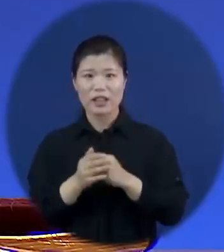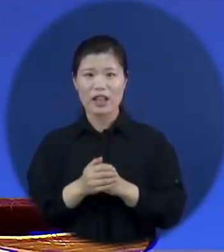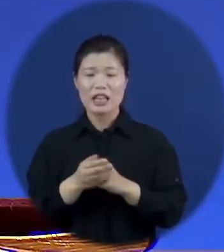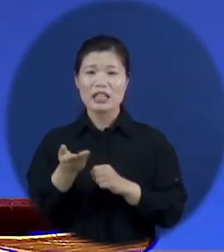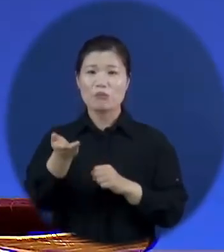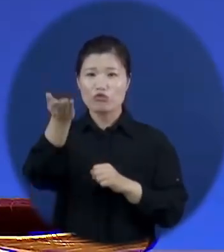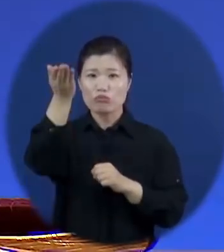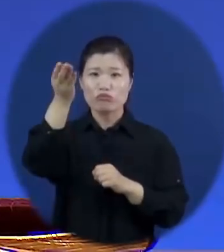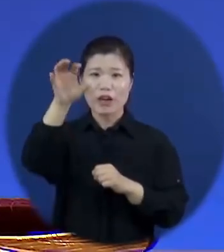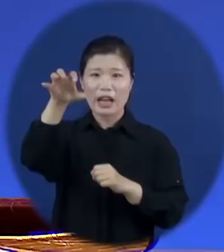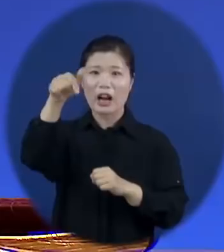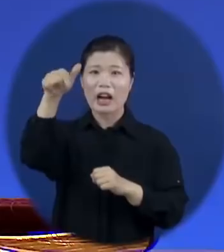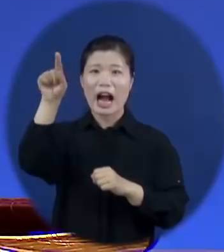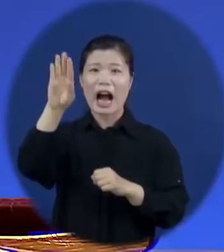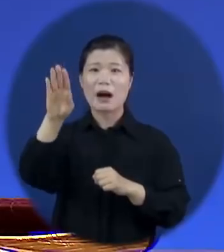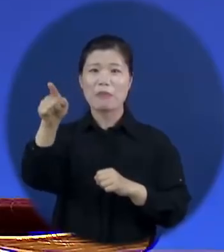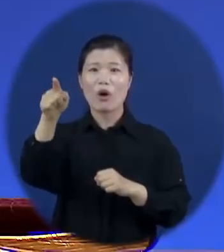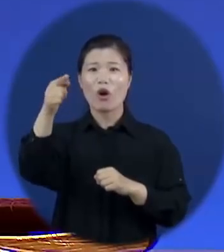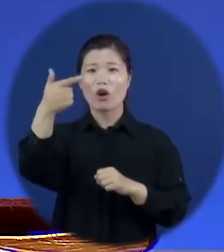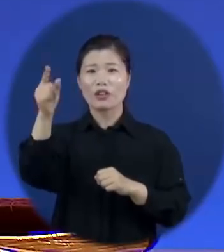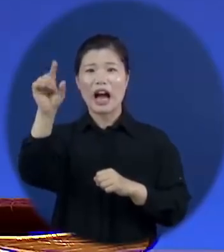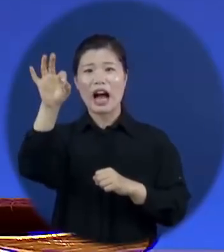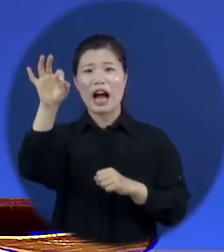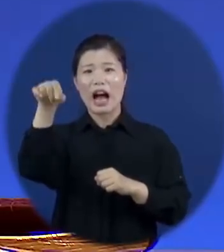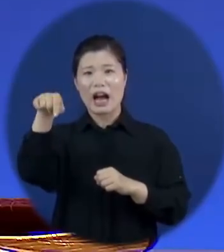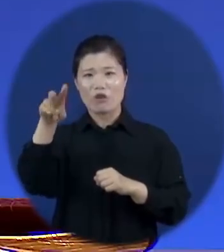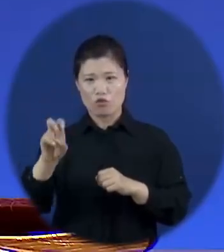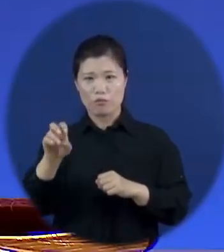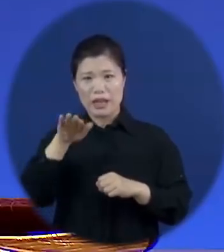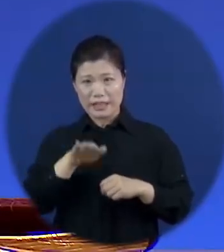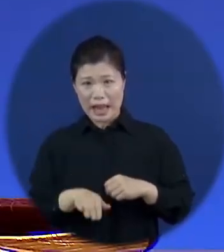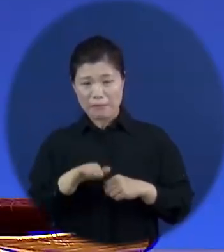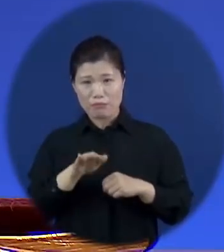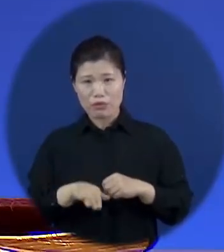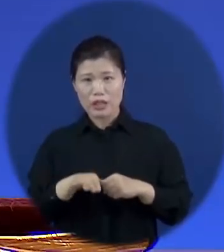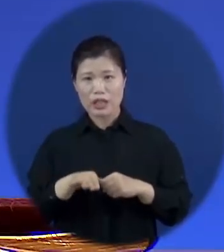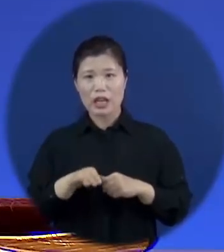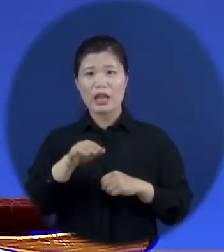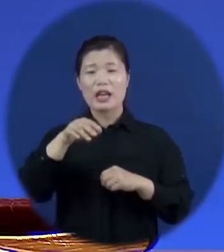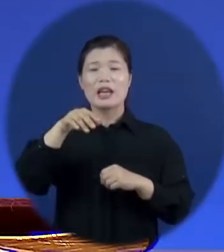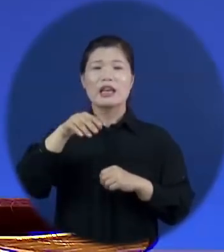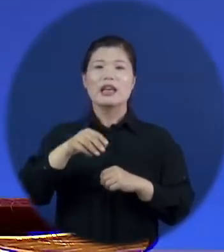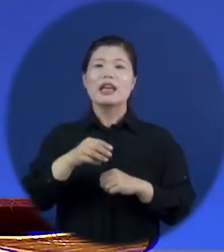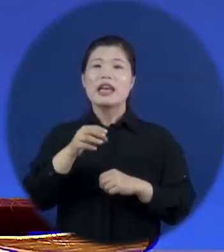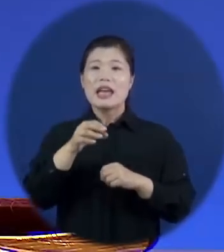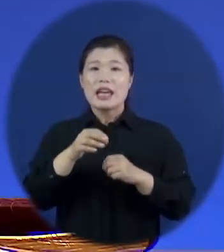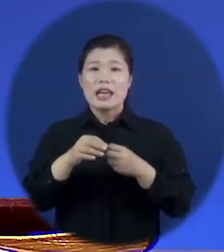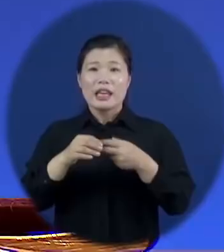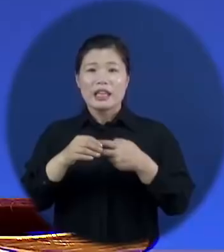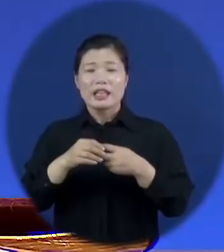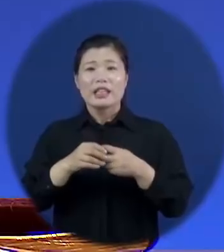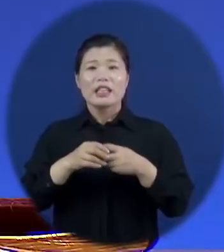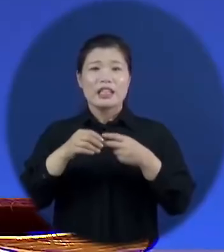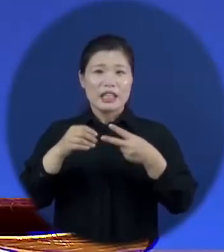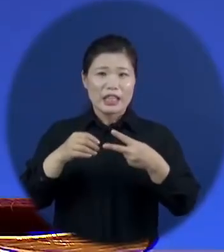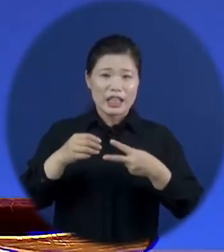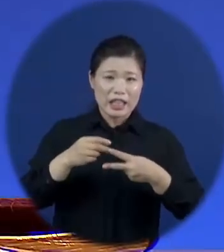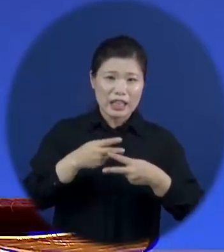북부의 가버나움과 남부의 여리고와 그리고 수도 예루살렘에 세무서를